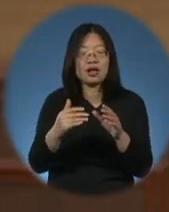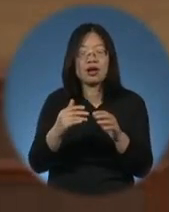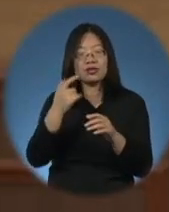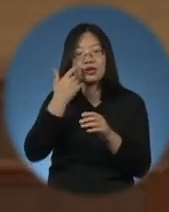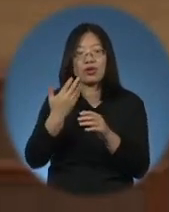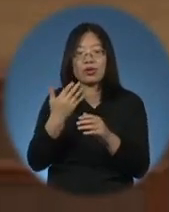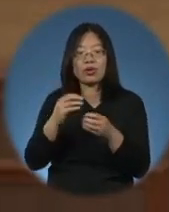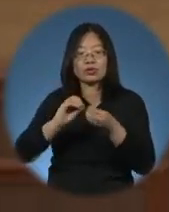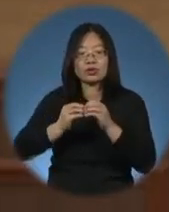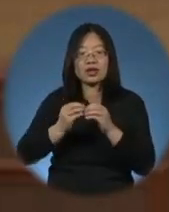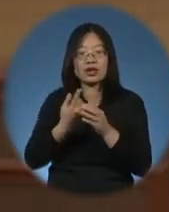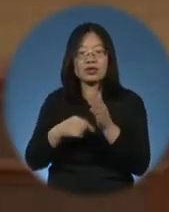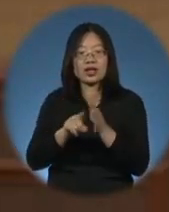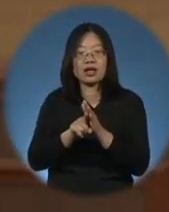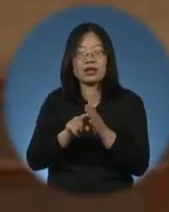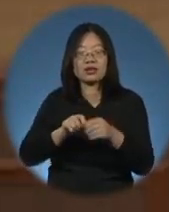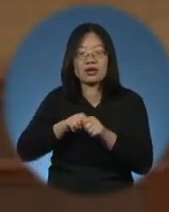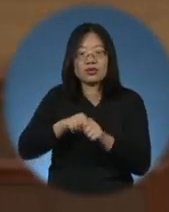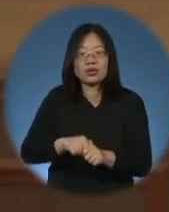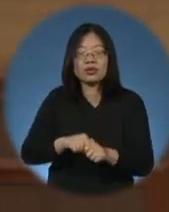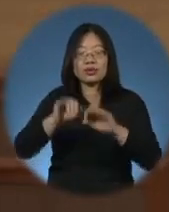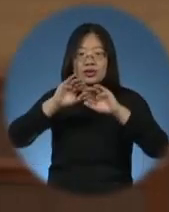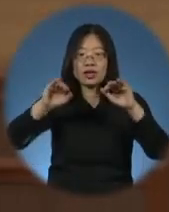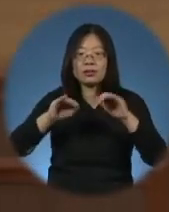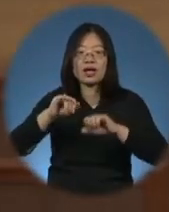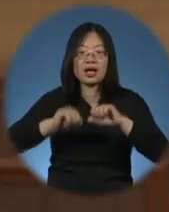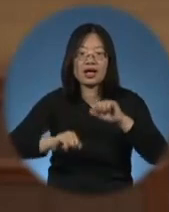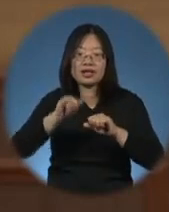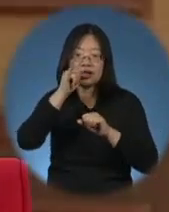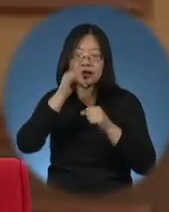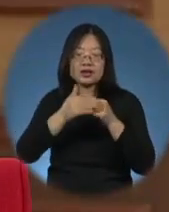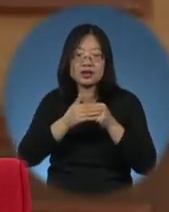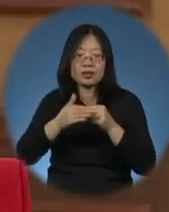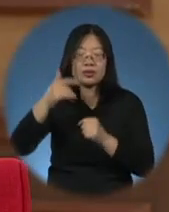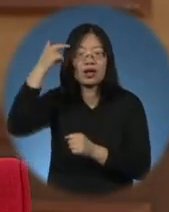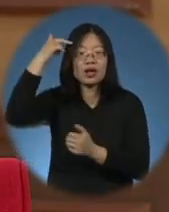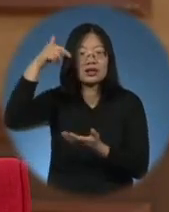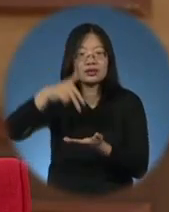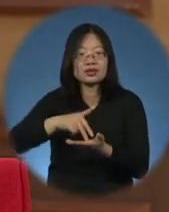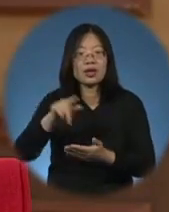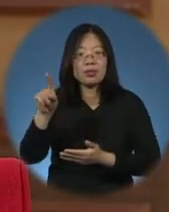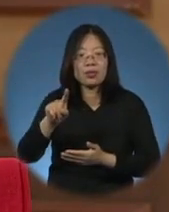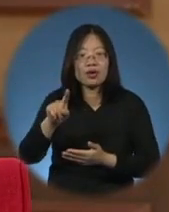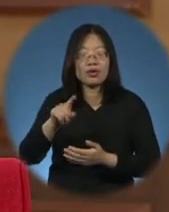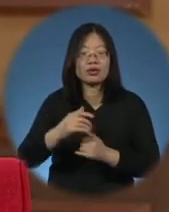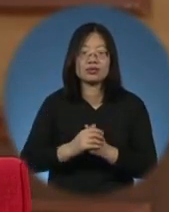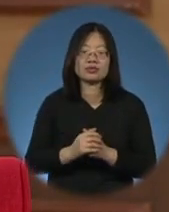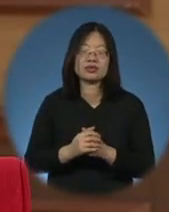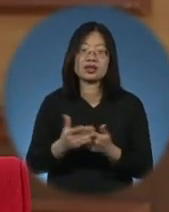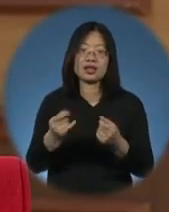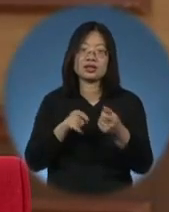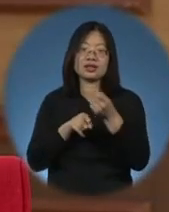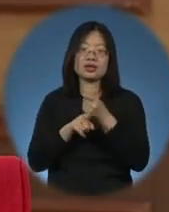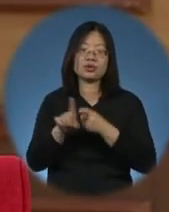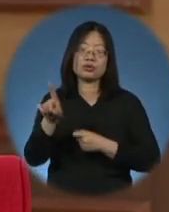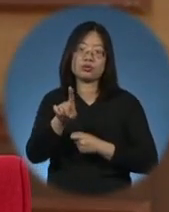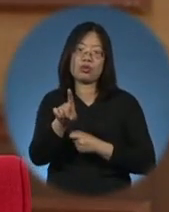위해 의도적으로 예, 개입한 맞습니다. 행위들이 있단 말이죠. 예. 이건 어떻게 보세요? 그런 여론 조작을 하는